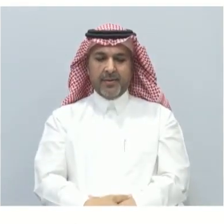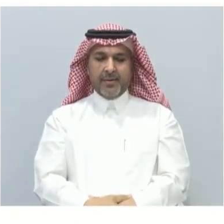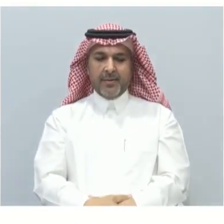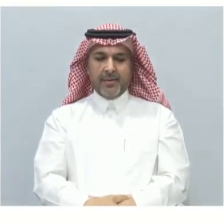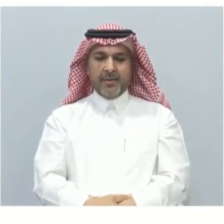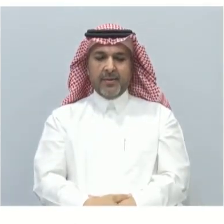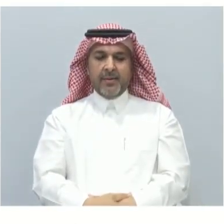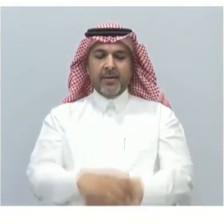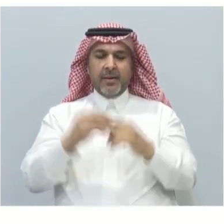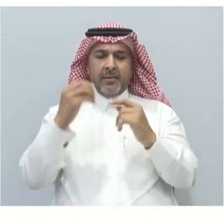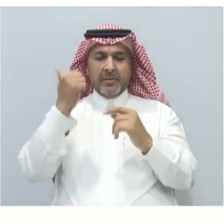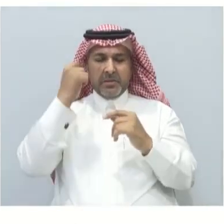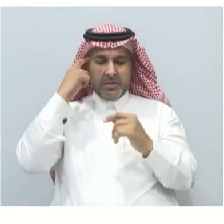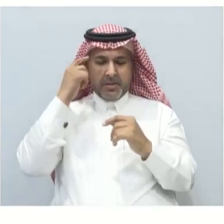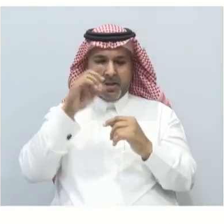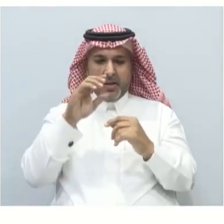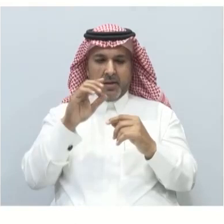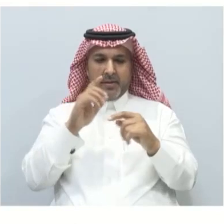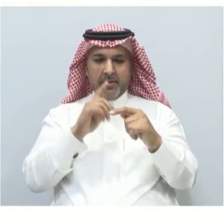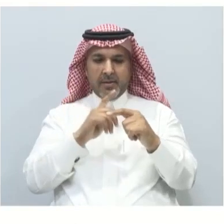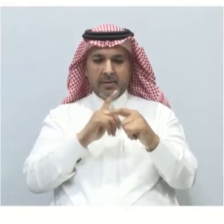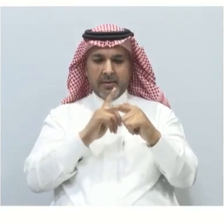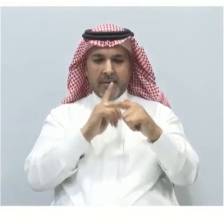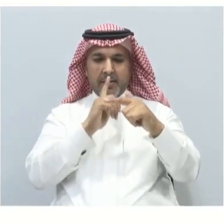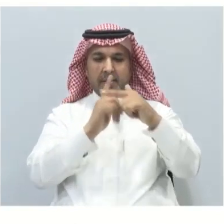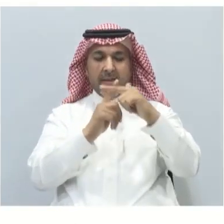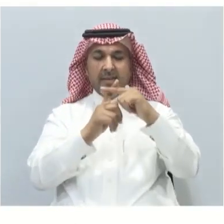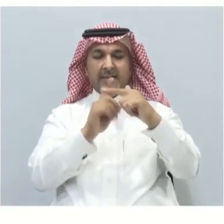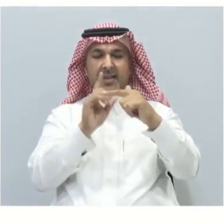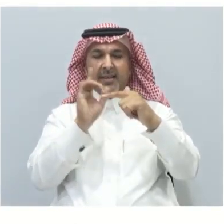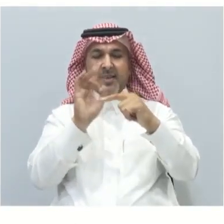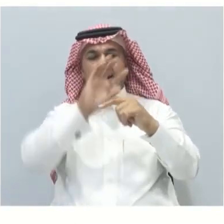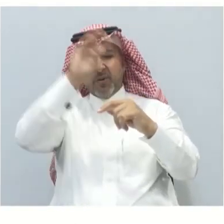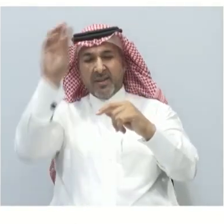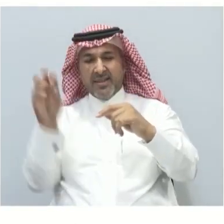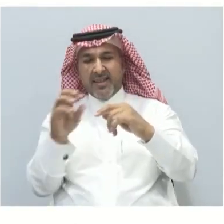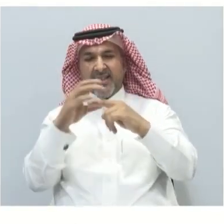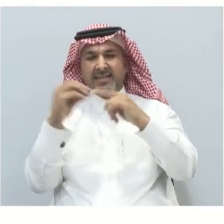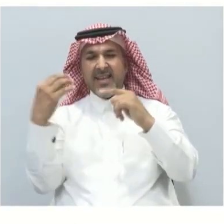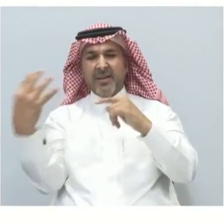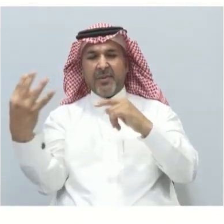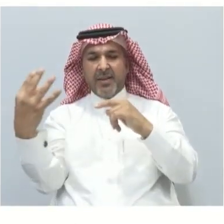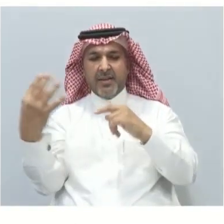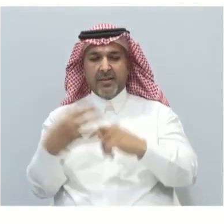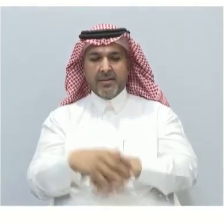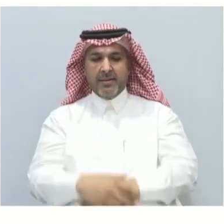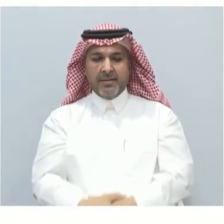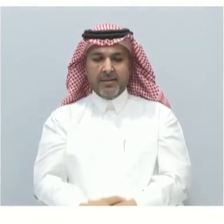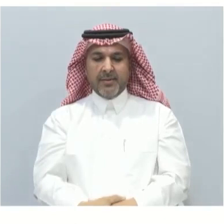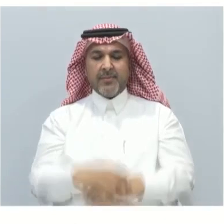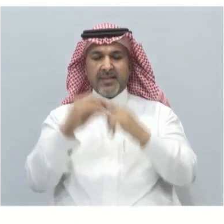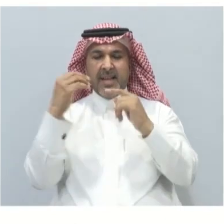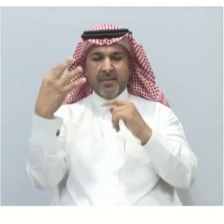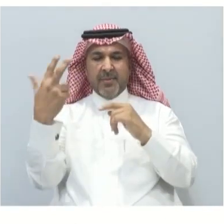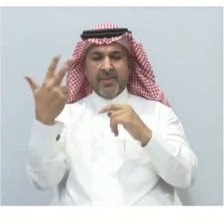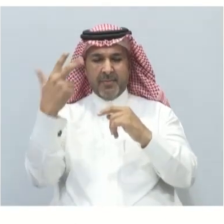اكبر من السالب س اكبر من السالب س ننقل تصير اكس اكبر من السالب 8 الاكس اكبر من السالب